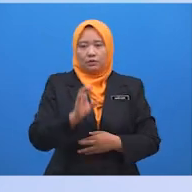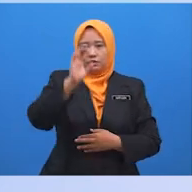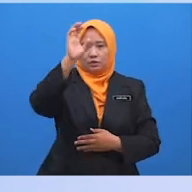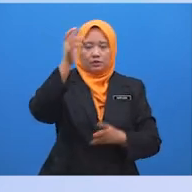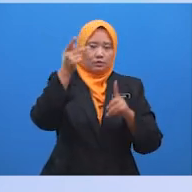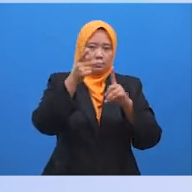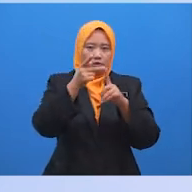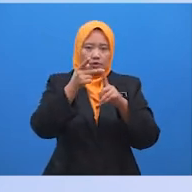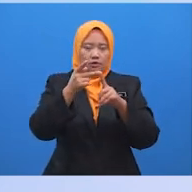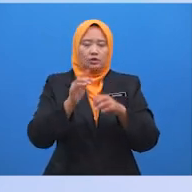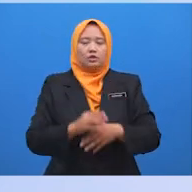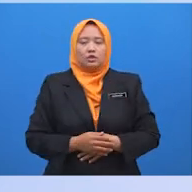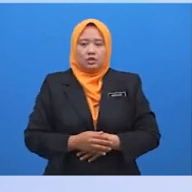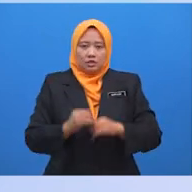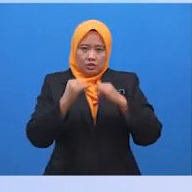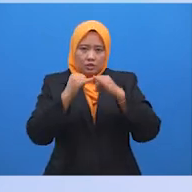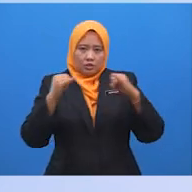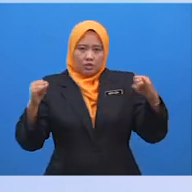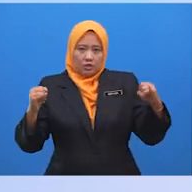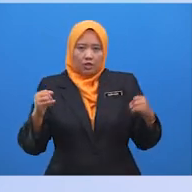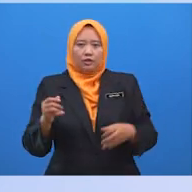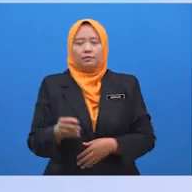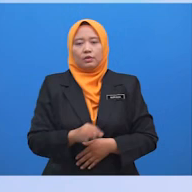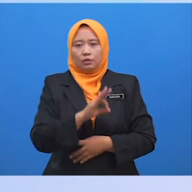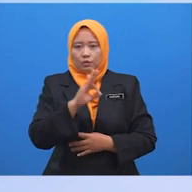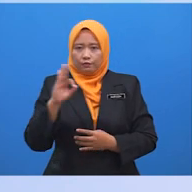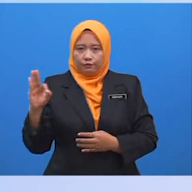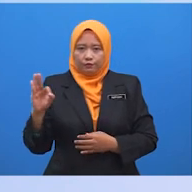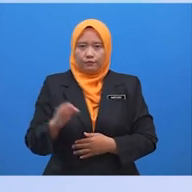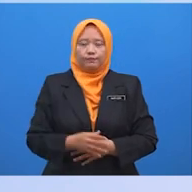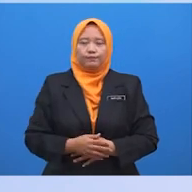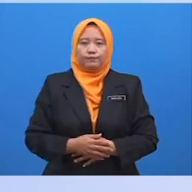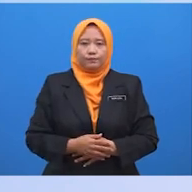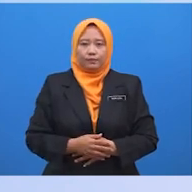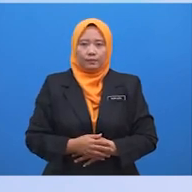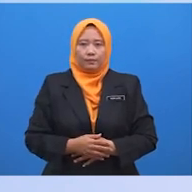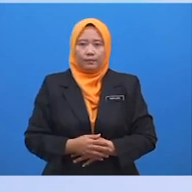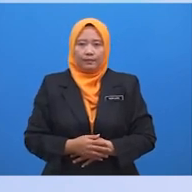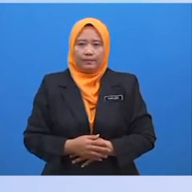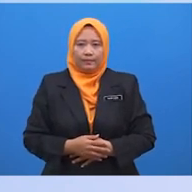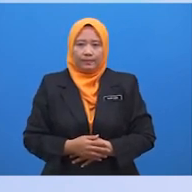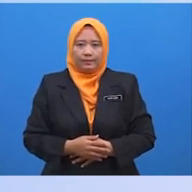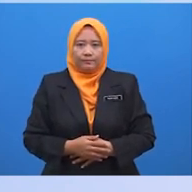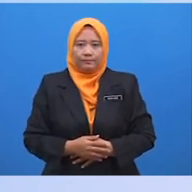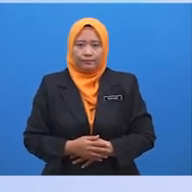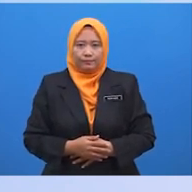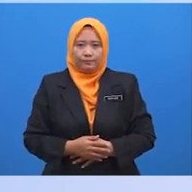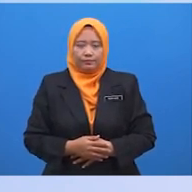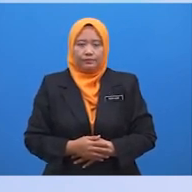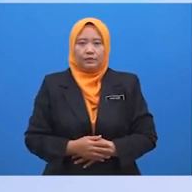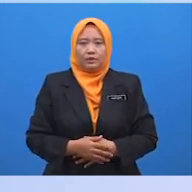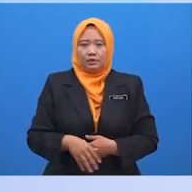mengufuk. Kecerunan garis lurus yang mempunyai simbol M sama dengan